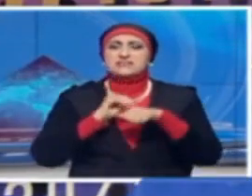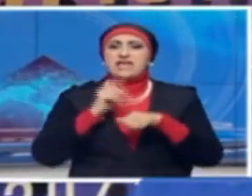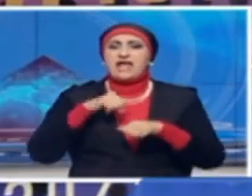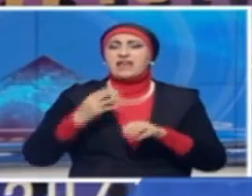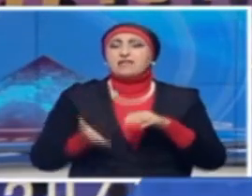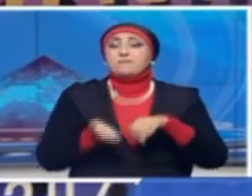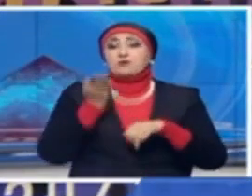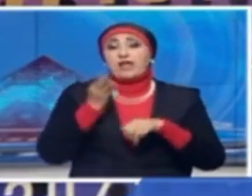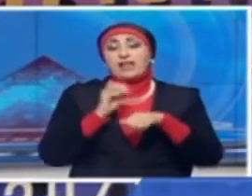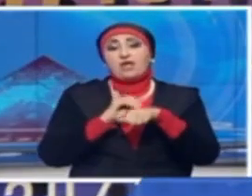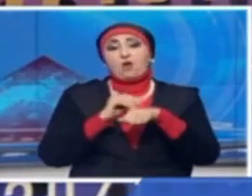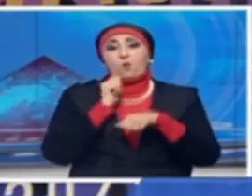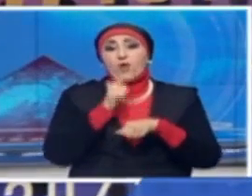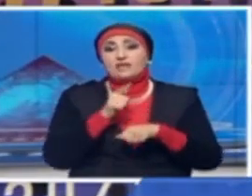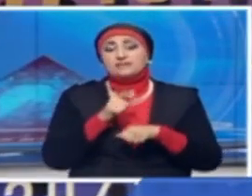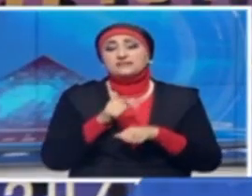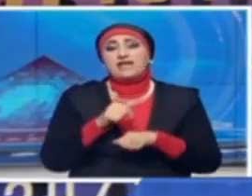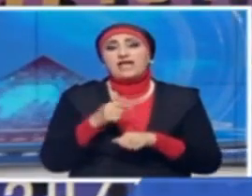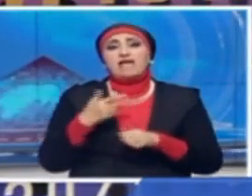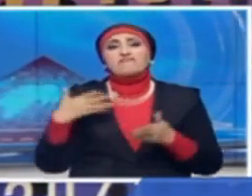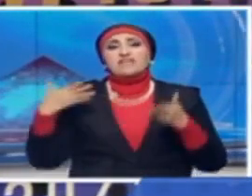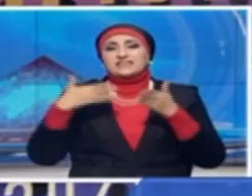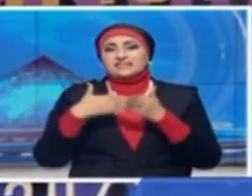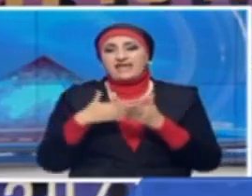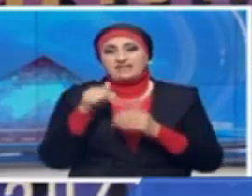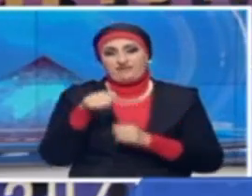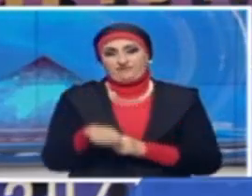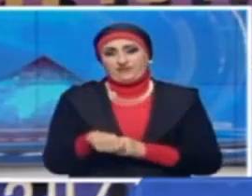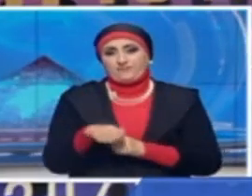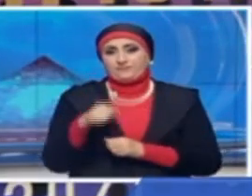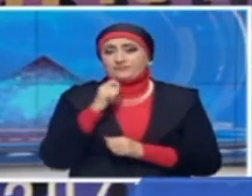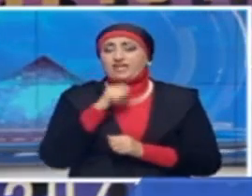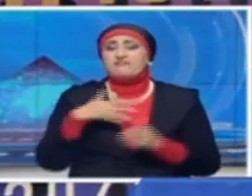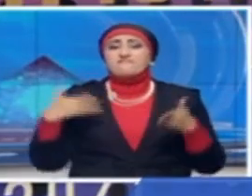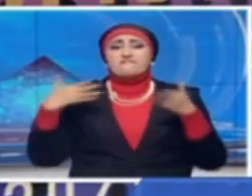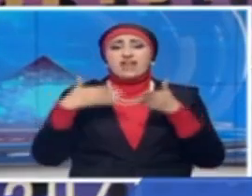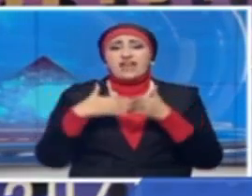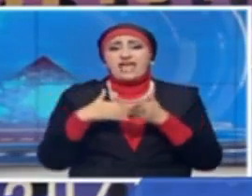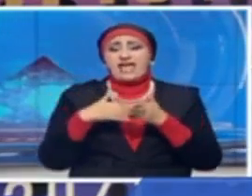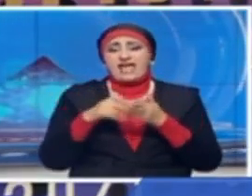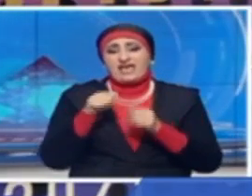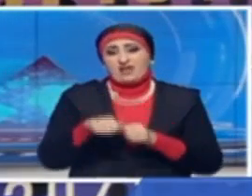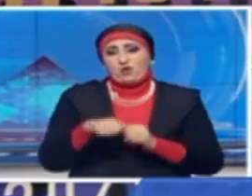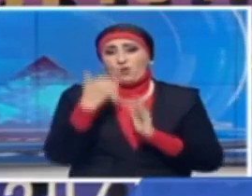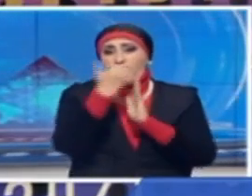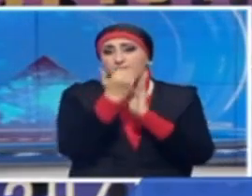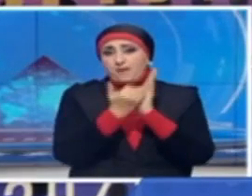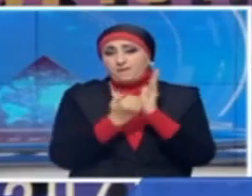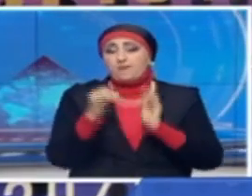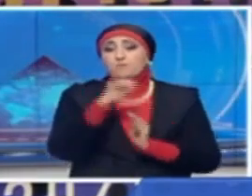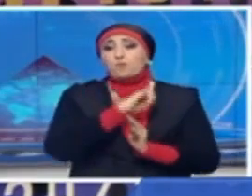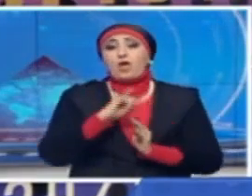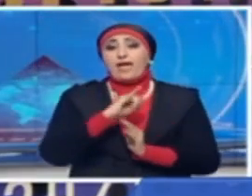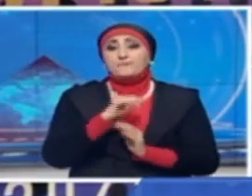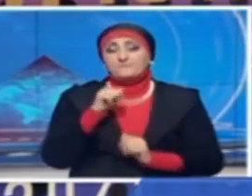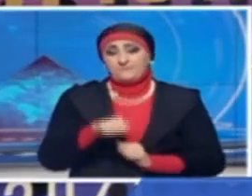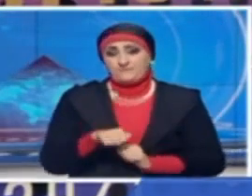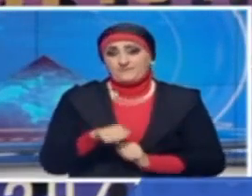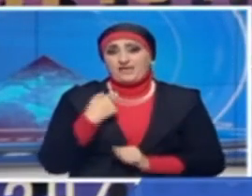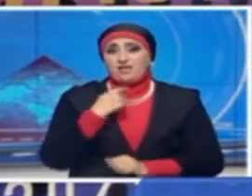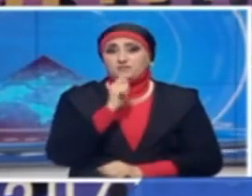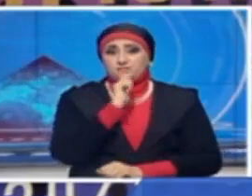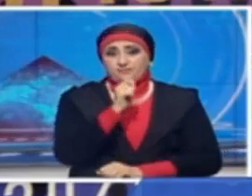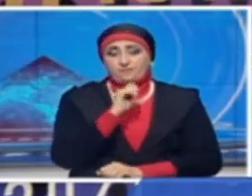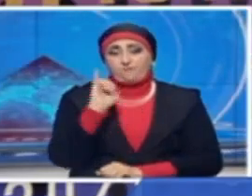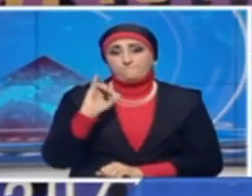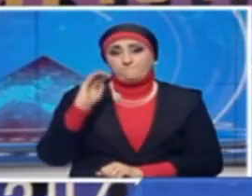الجلسة الختامية للمنتدى، يلقي خلالها البيان الختامي وتوصيات المنتدى. مراسل أخبار مصر